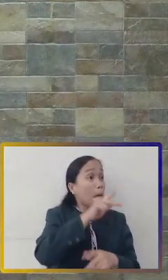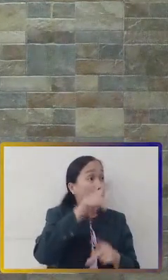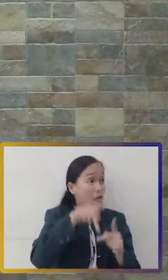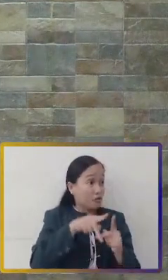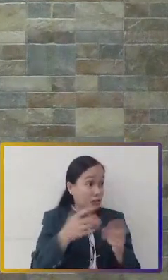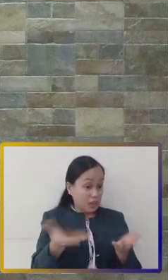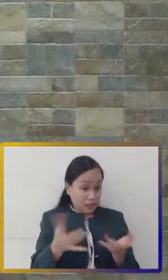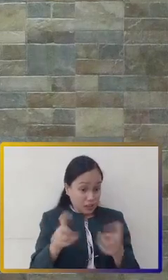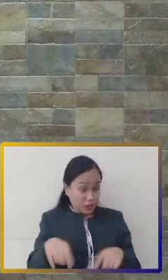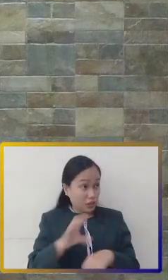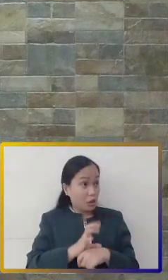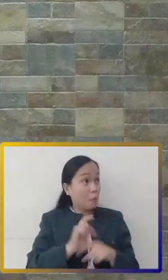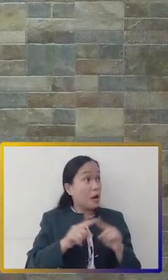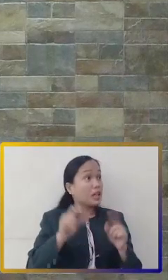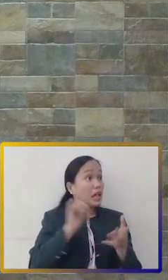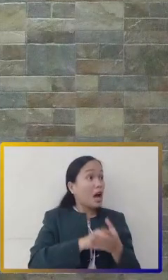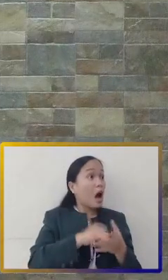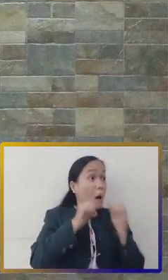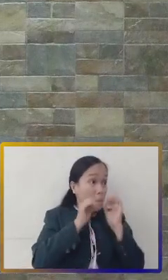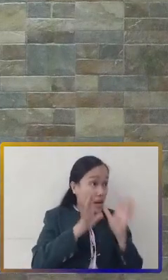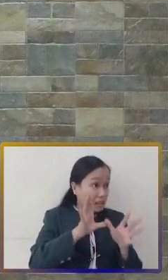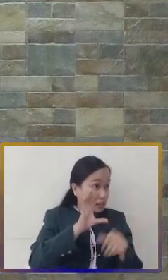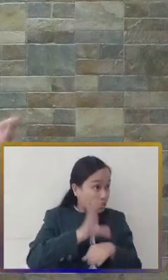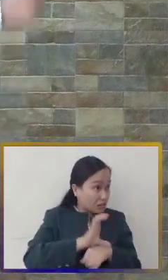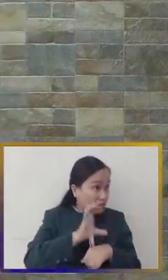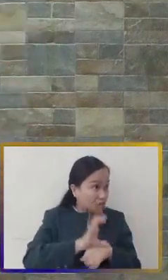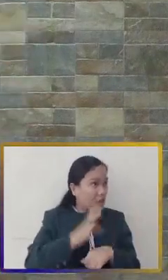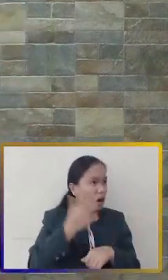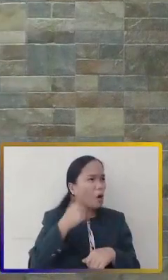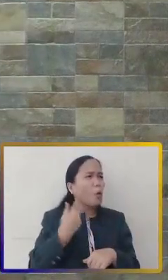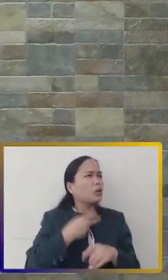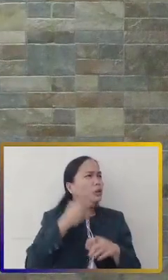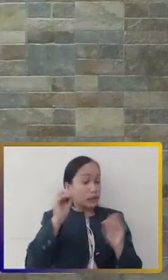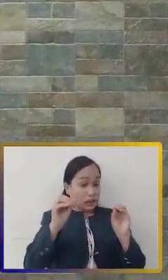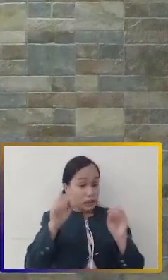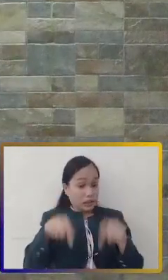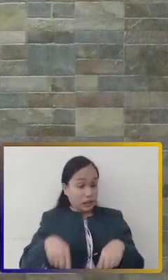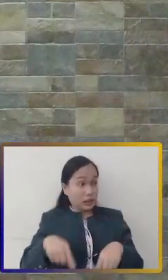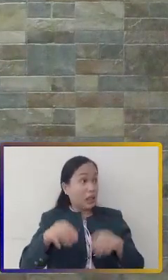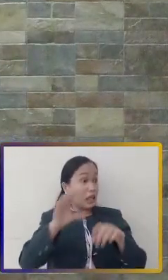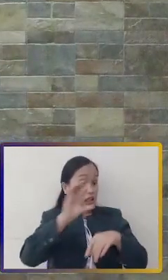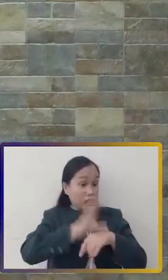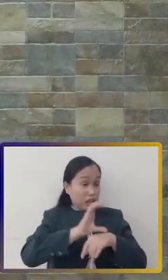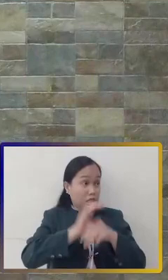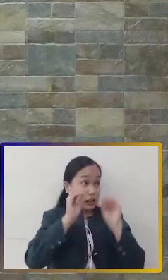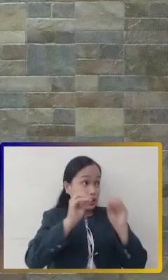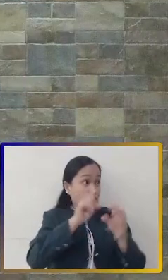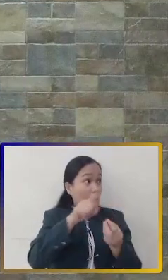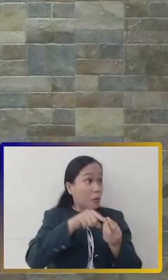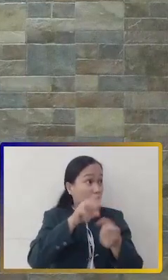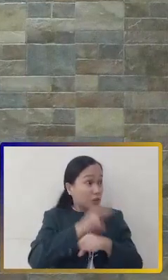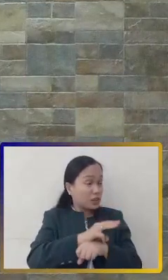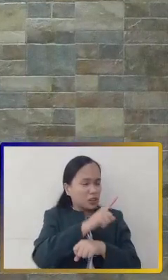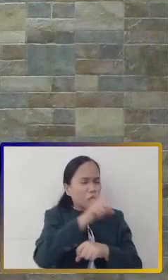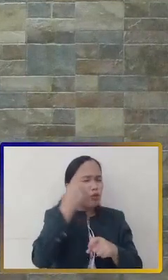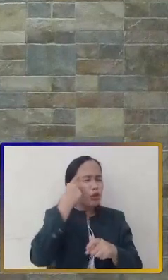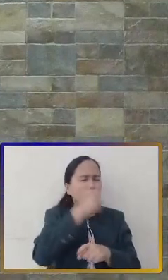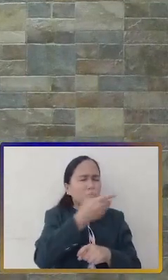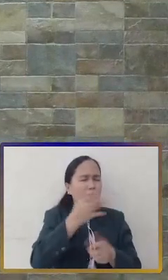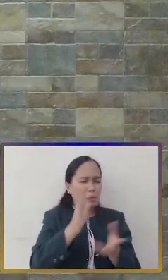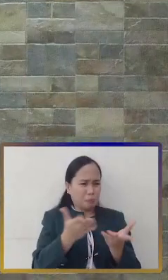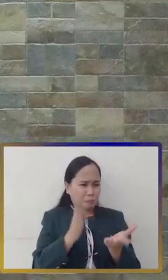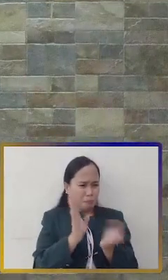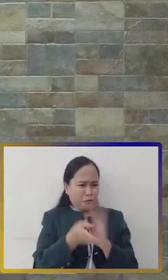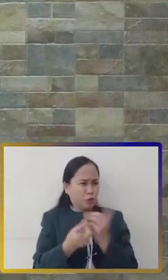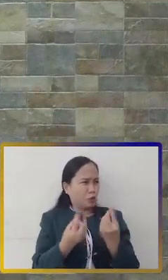But that's the blessing of the ministry. Itatama tayo ng gawain ng Panginoon para lang ma-execute